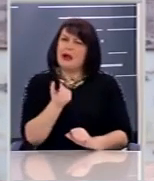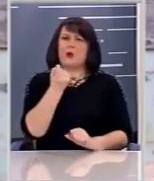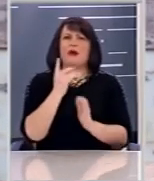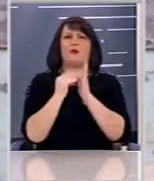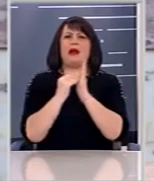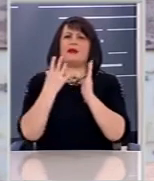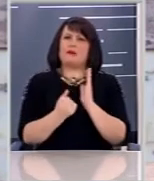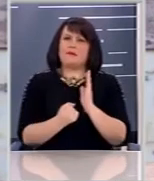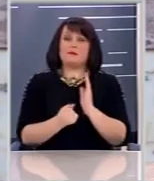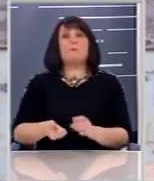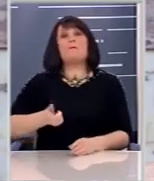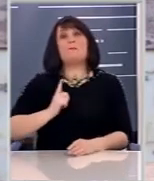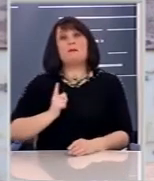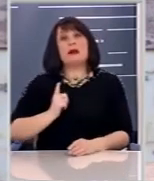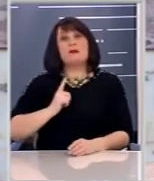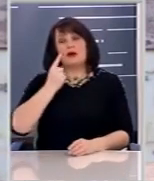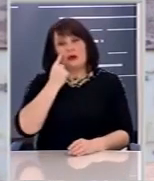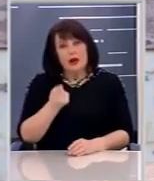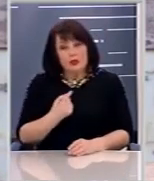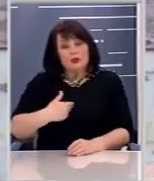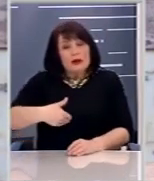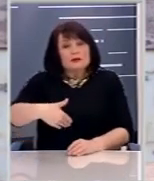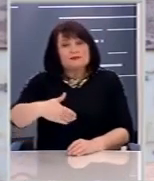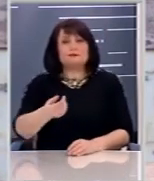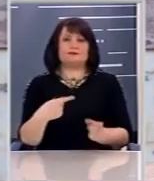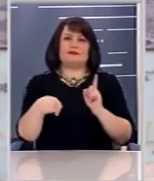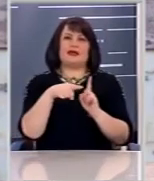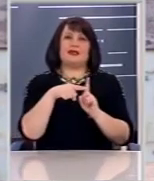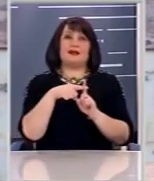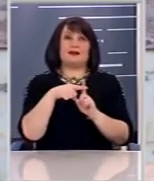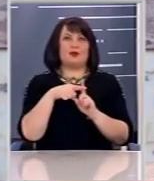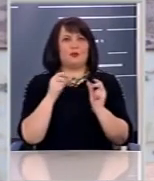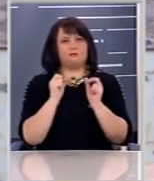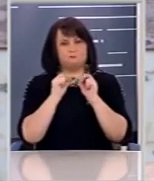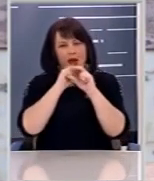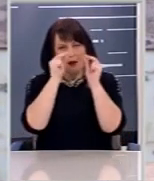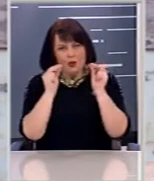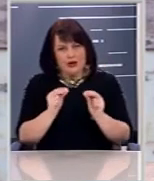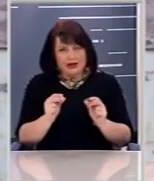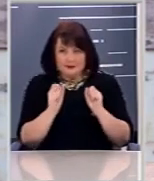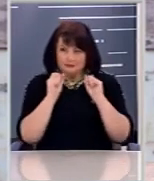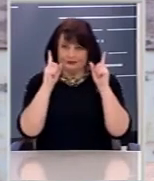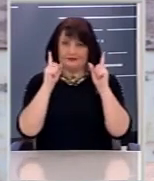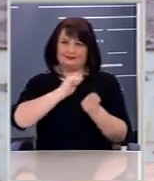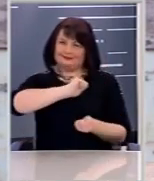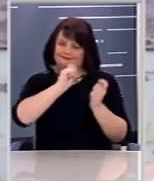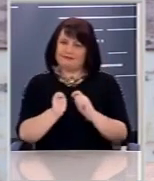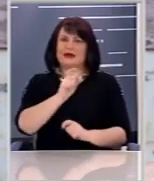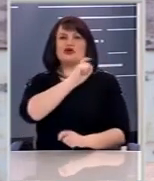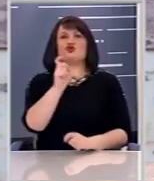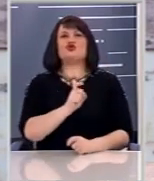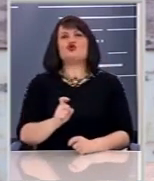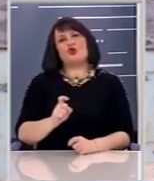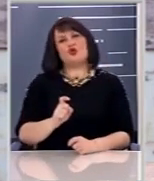και περιμένουμε κάθε φορά θετικές εκπλήξεις για να αλλάξει η ζωή όλων